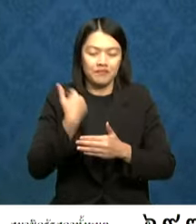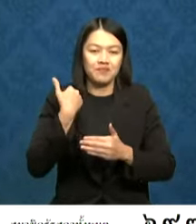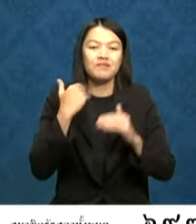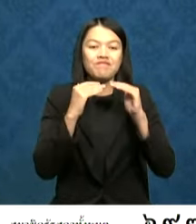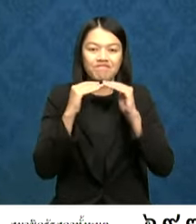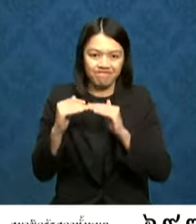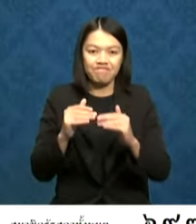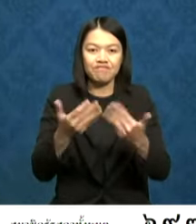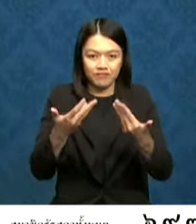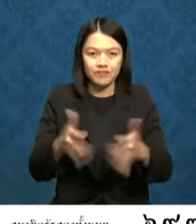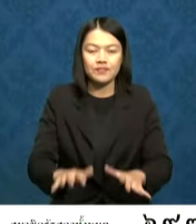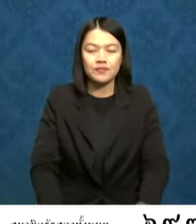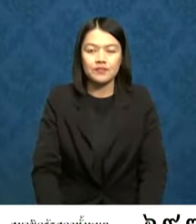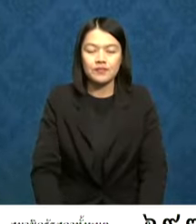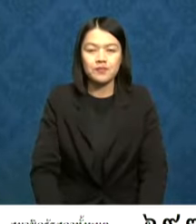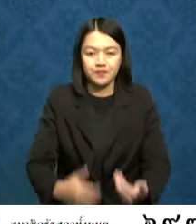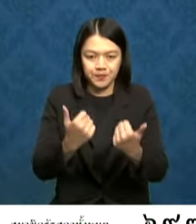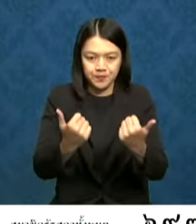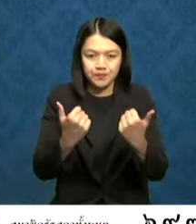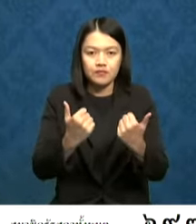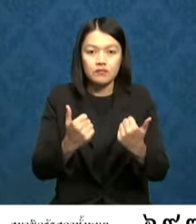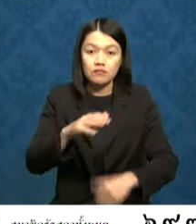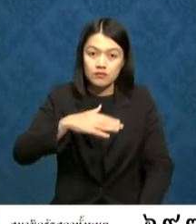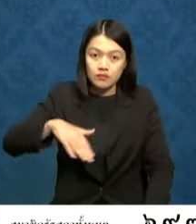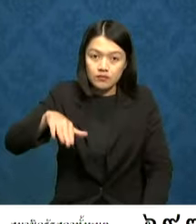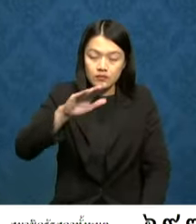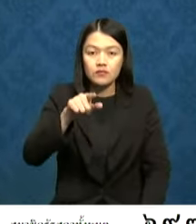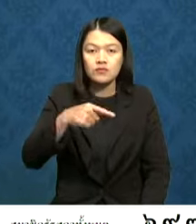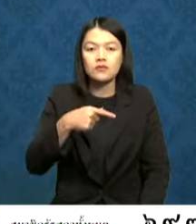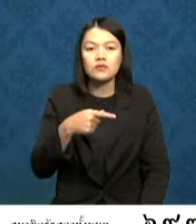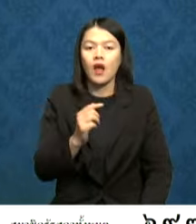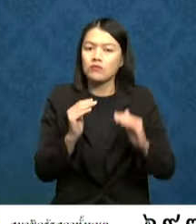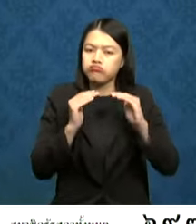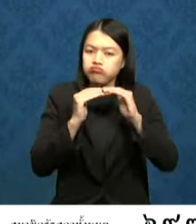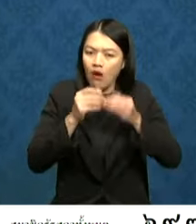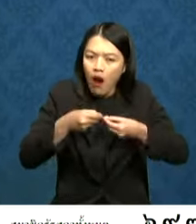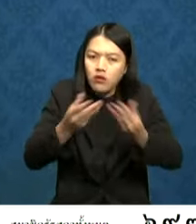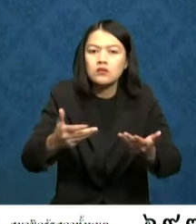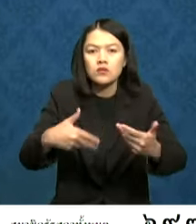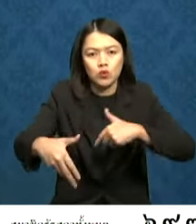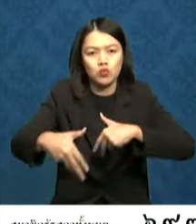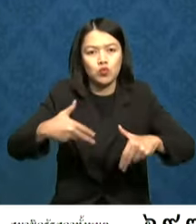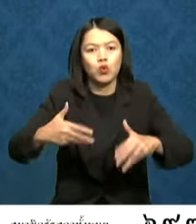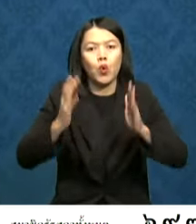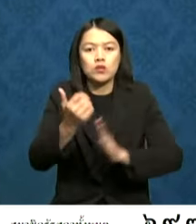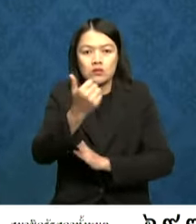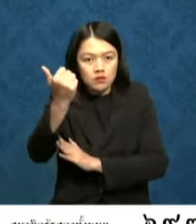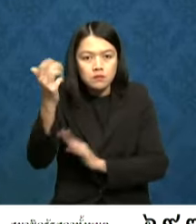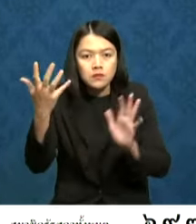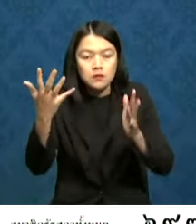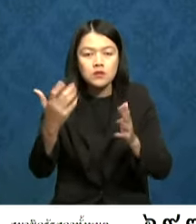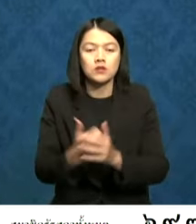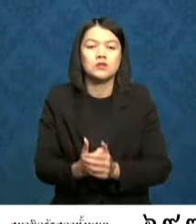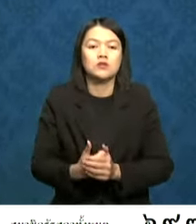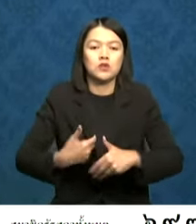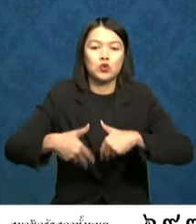มาแล้ววันนี้พวกท่านจะคืนความยุติธรรมให้กับคนอื่นๆให้กับประ